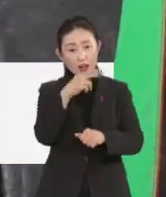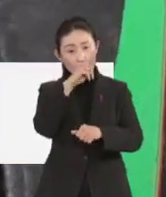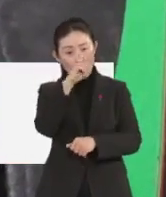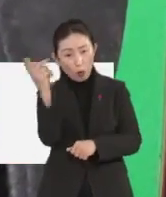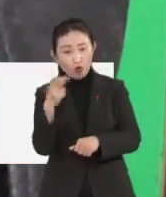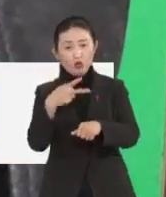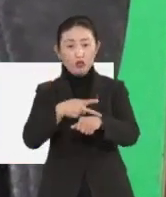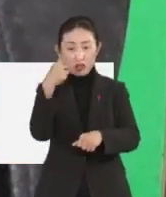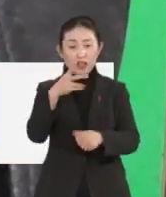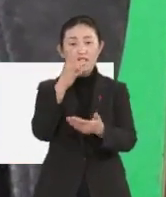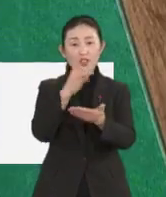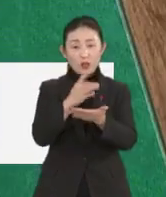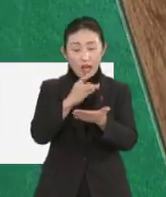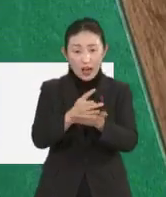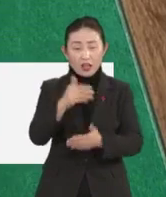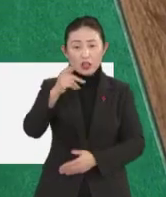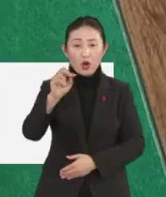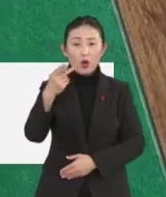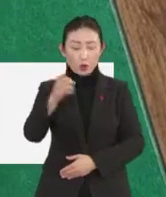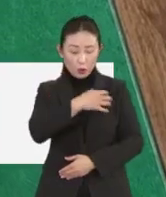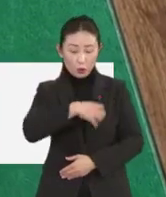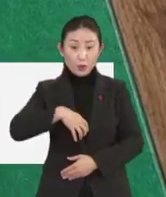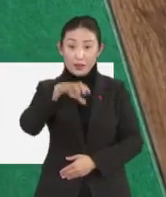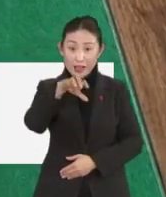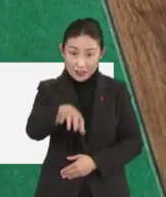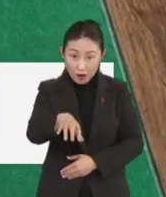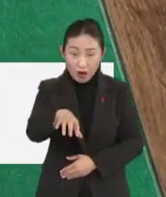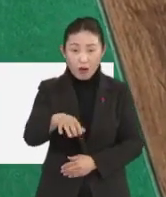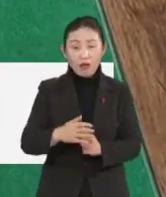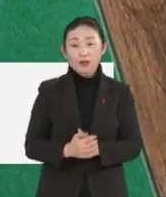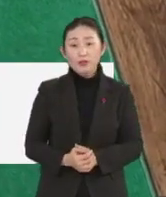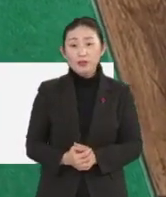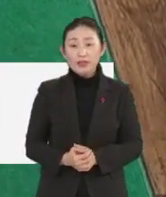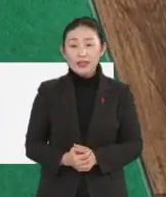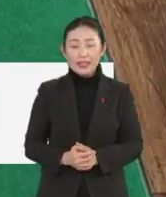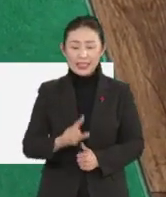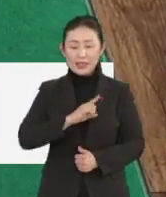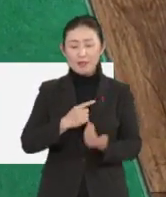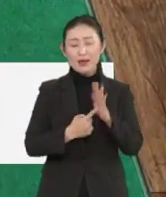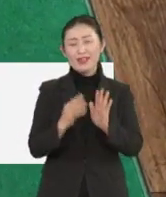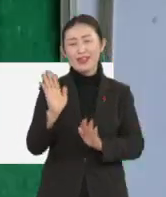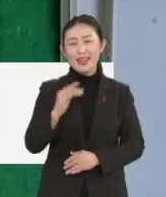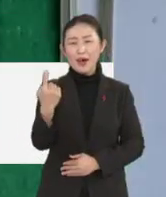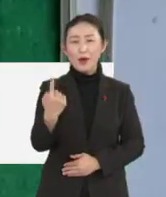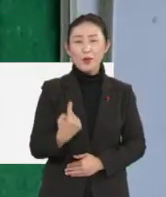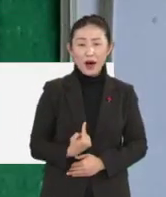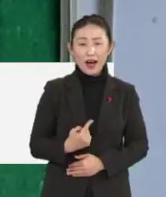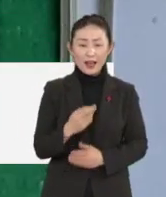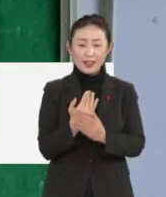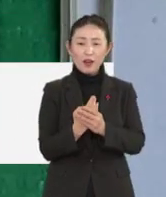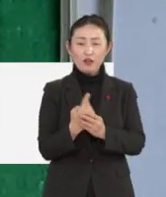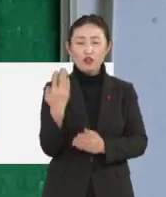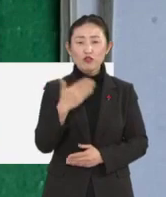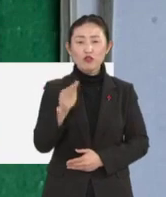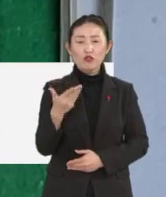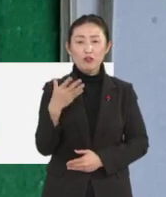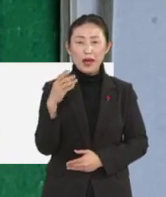2시쯤 천안시 동남구 청룡동 행정복지센터에 이름을 밝히지 않은 시민이 현금